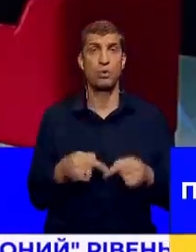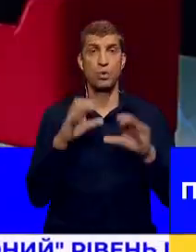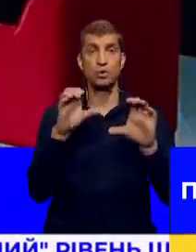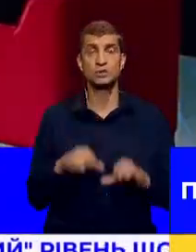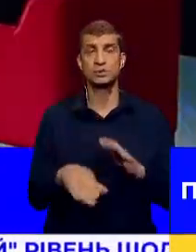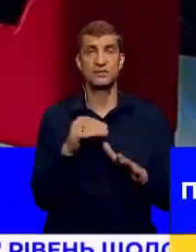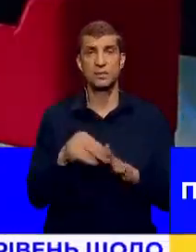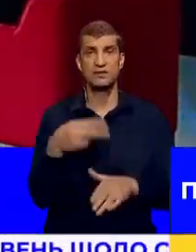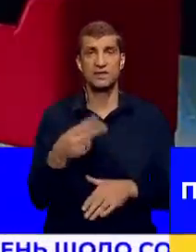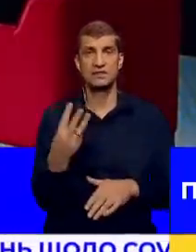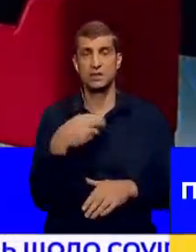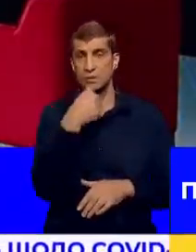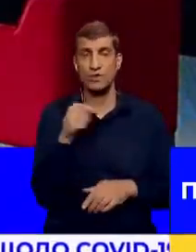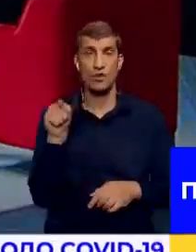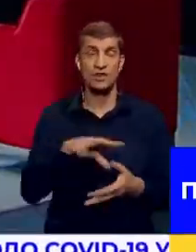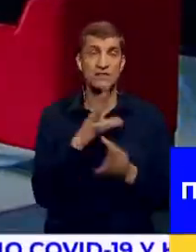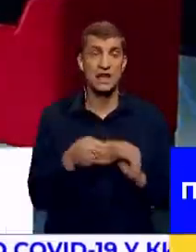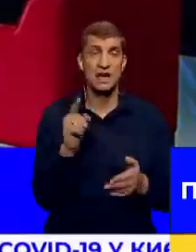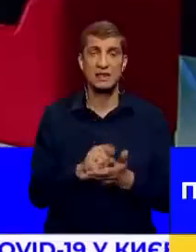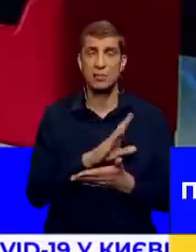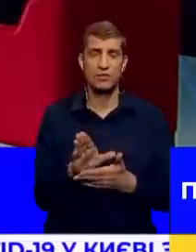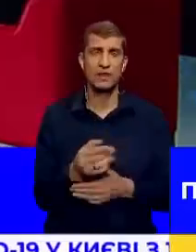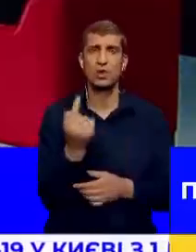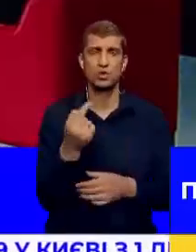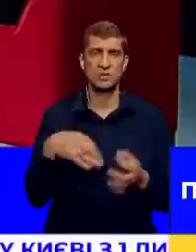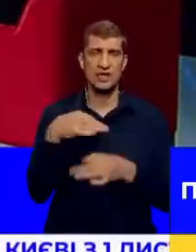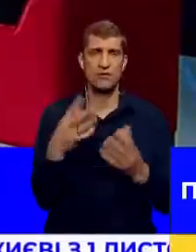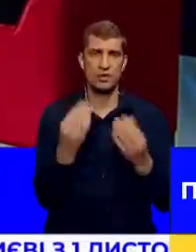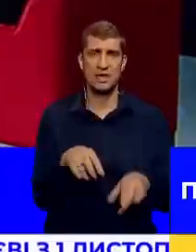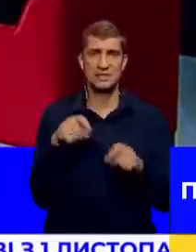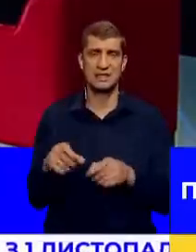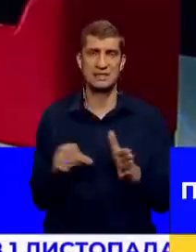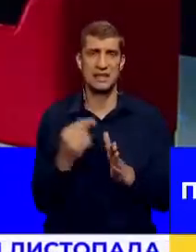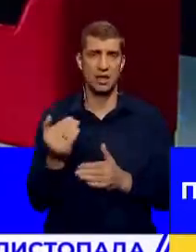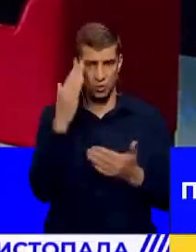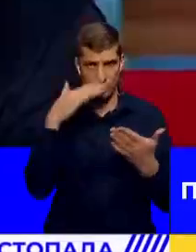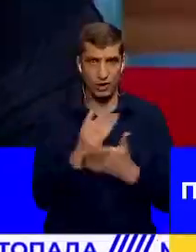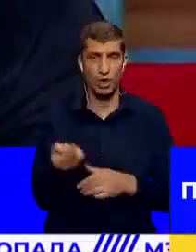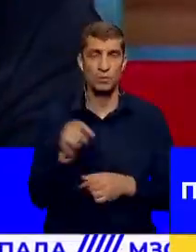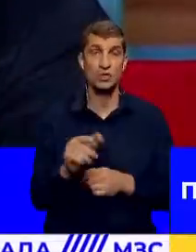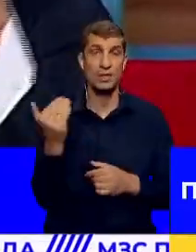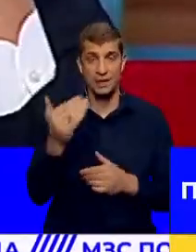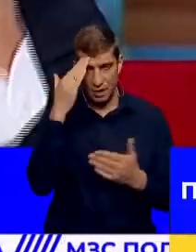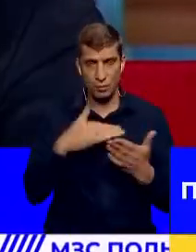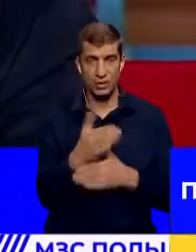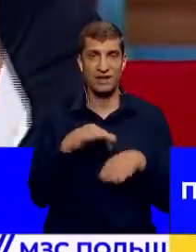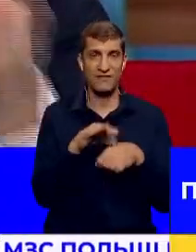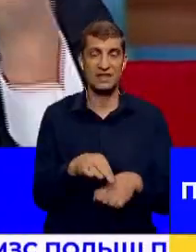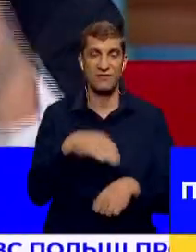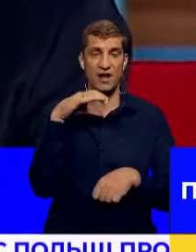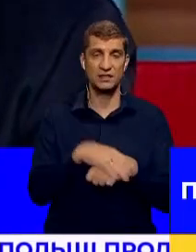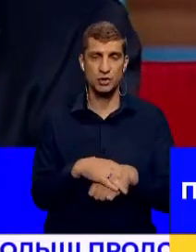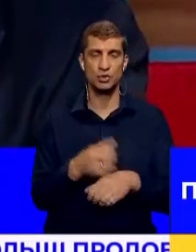в 23-му році. Та вони взагалі не повинні ні одного зайвого дня сидіти із їхньою політикою. Тому що їхня політика веде